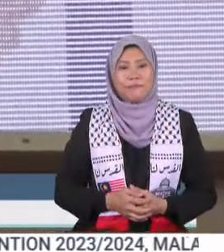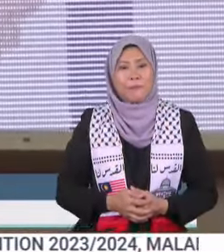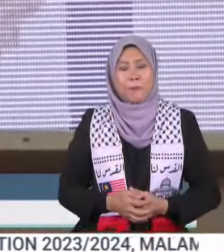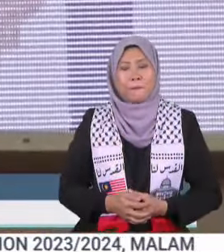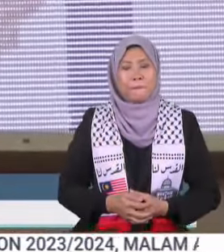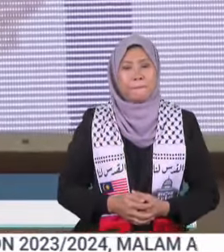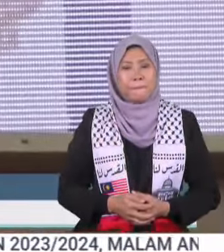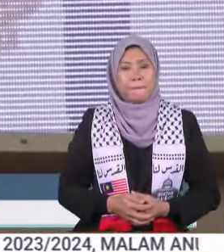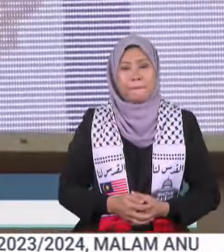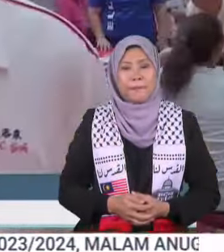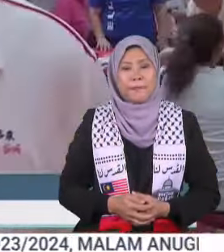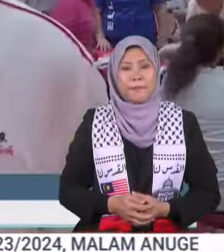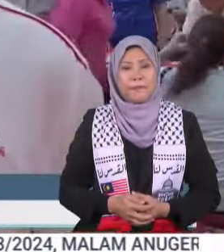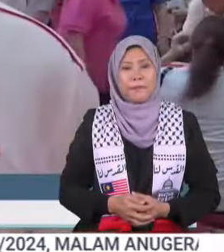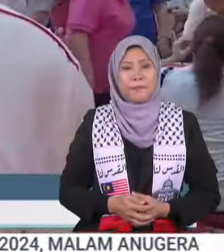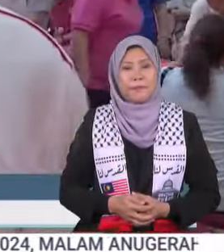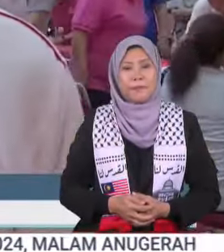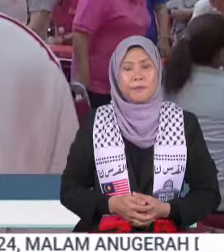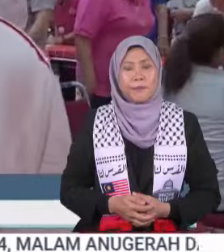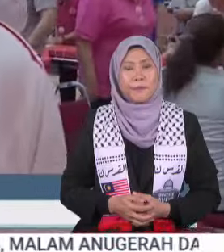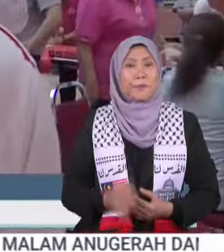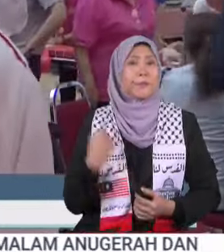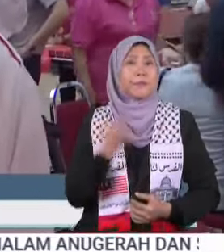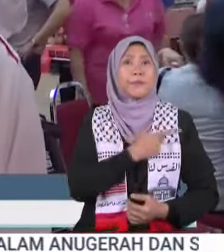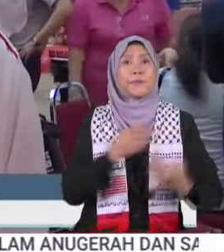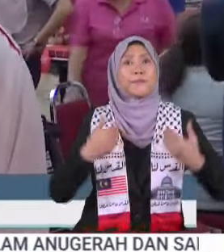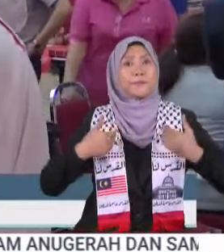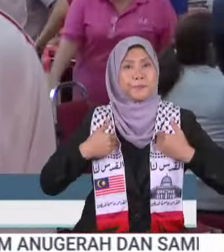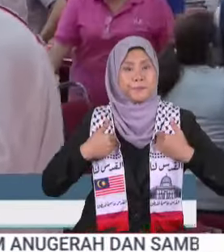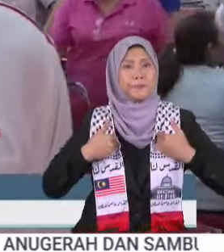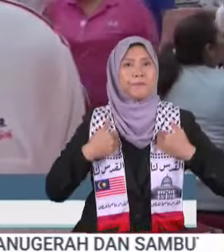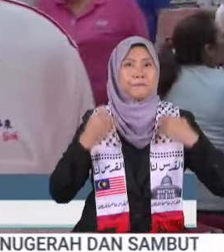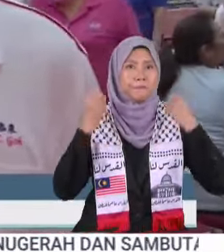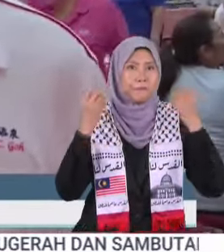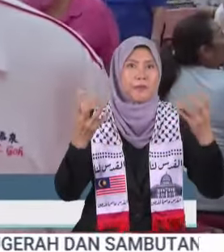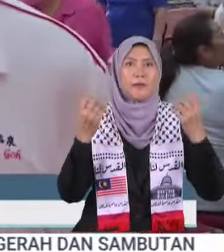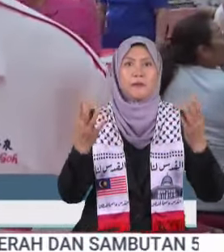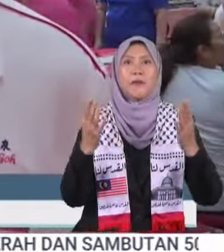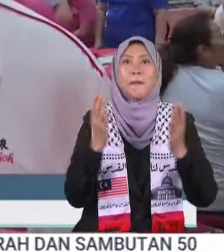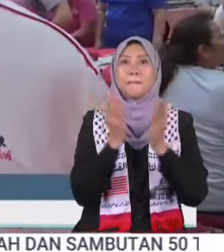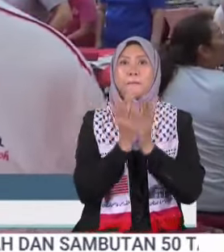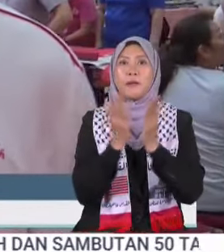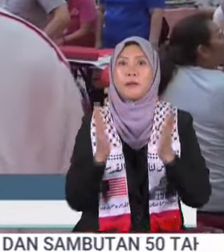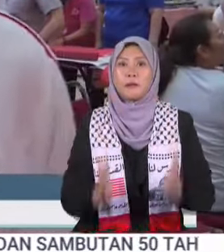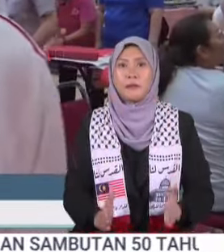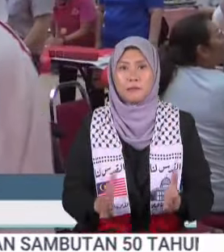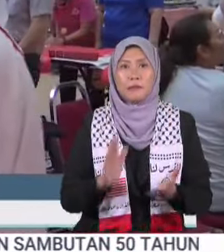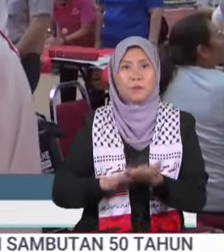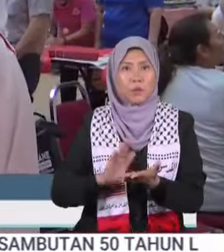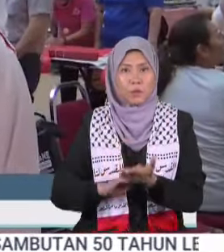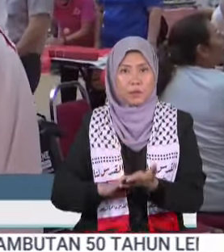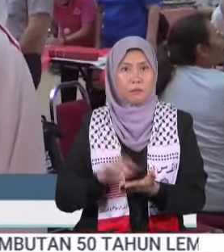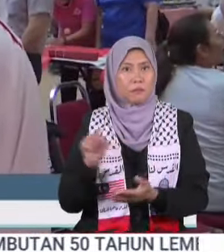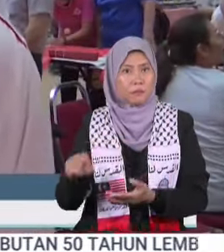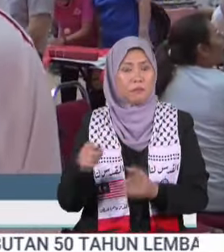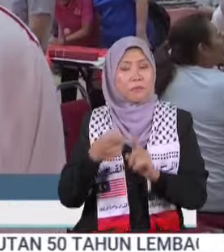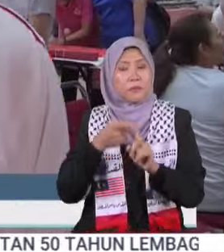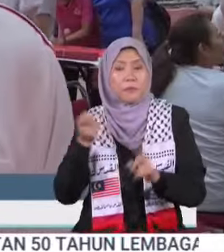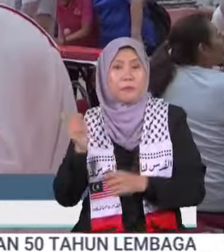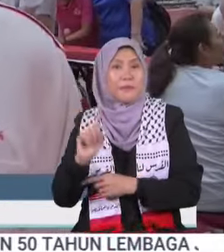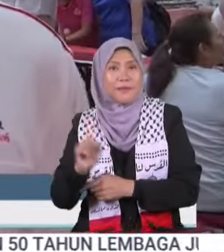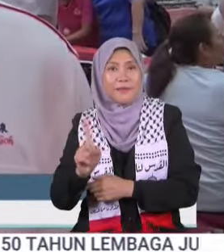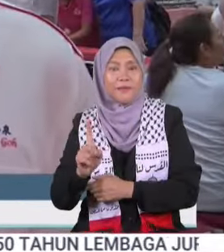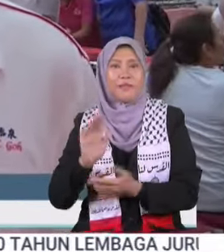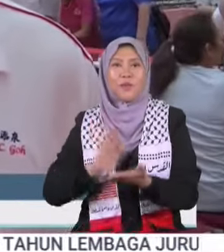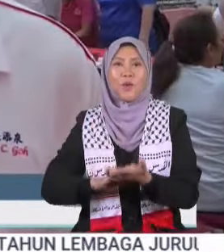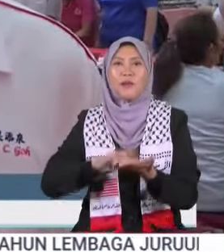rugus kita ada ramai murid sekolah khususnya datang dari